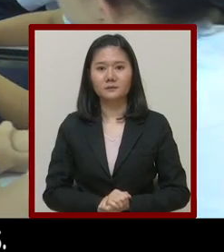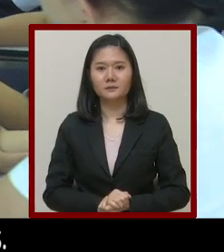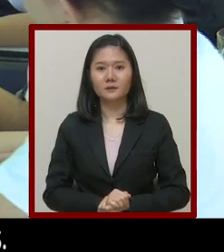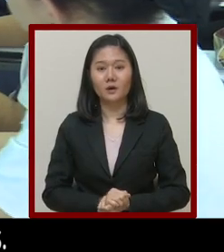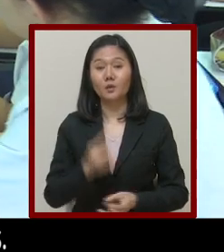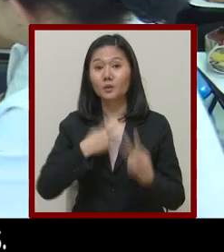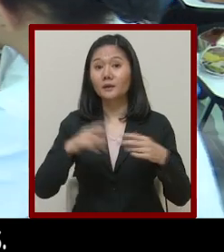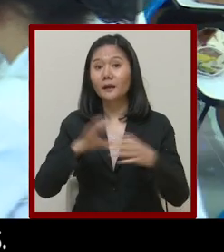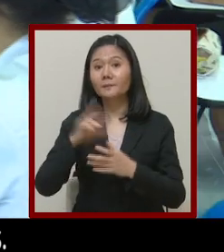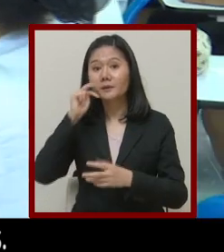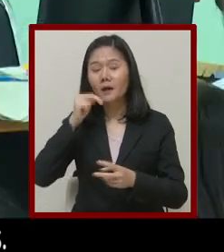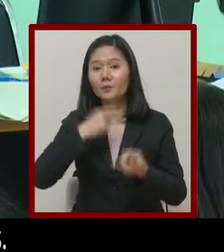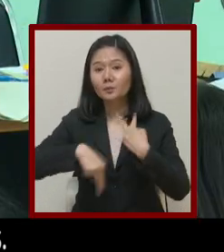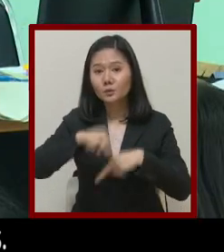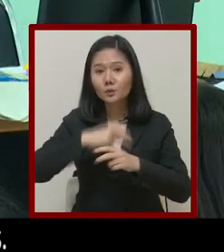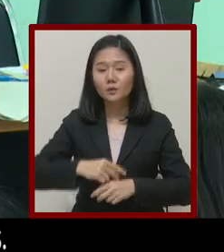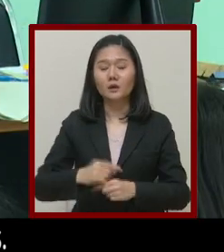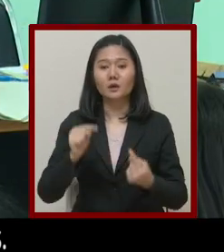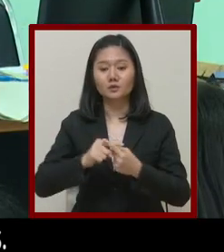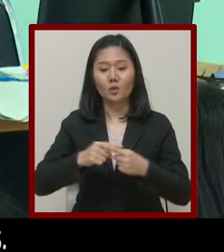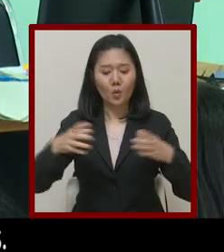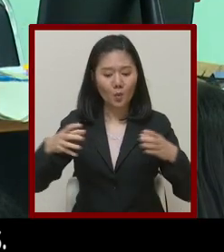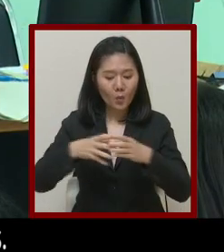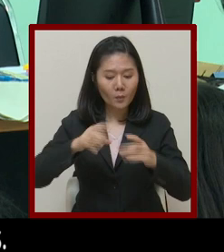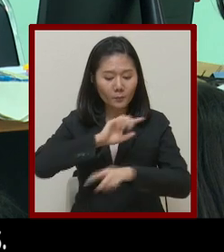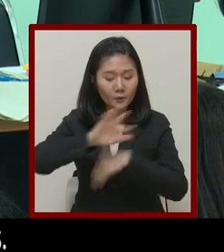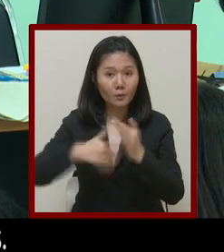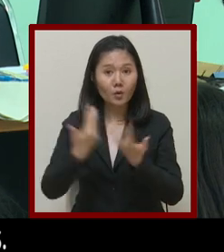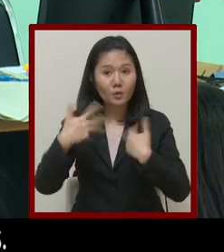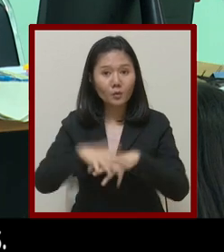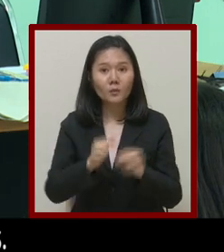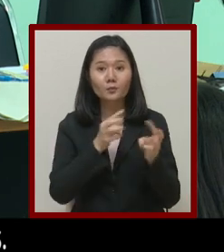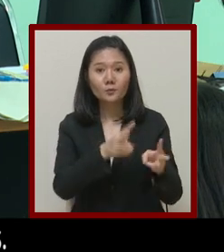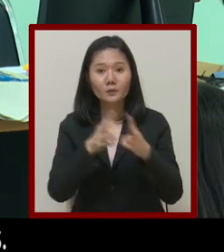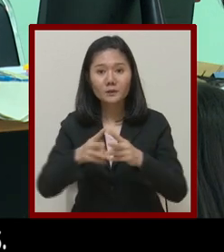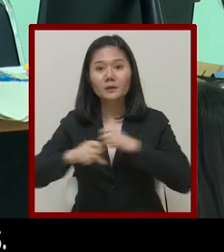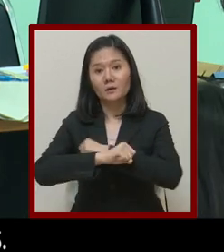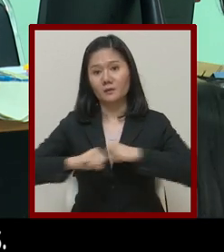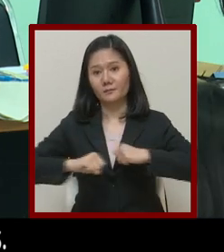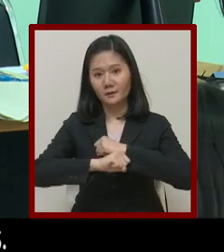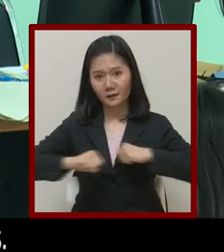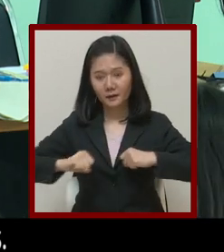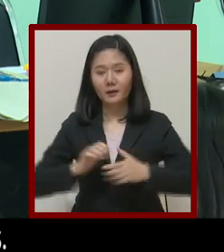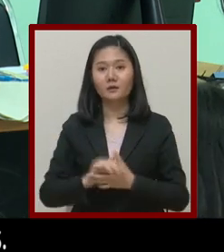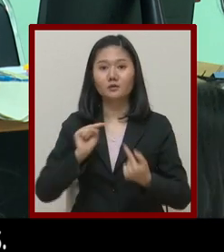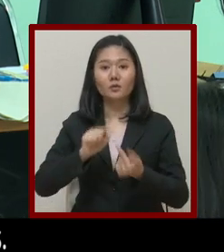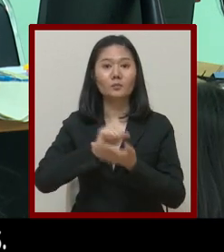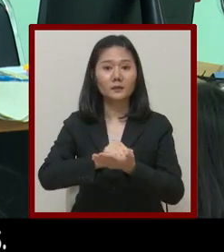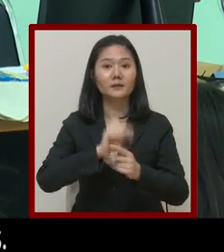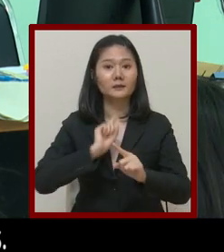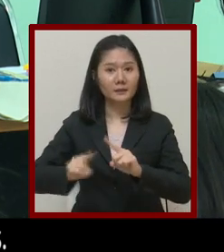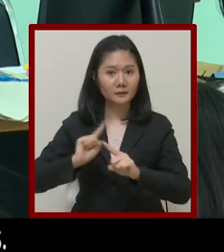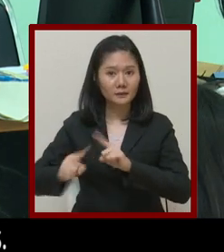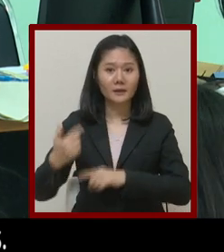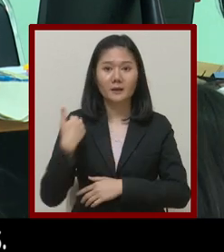การบำบัดด้วยน้ำการดูแลสุขภาพด้วยองค์รวมซึ่งร่วมกับวิธีการออกกำลังกายหรือการบริการอื่นๆ